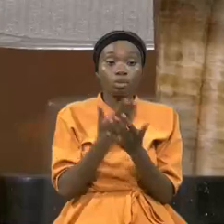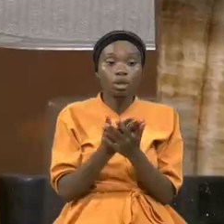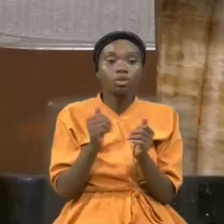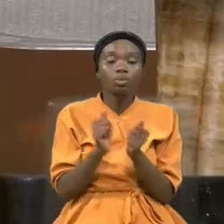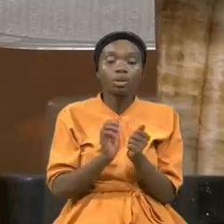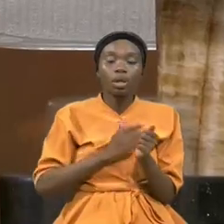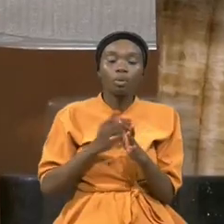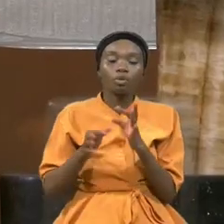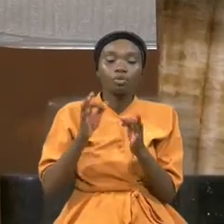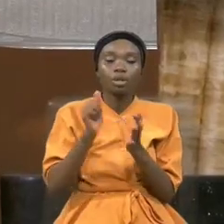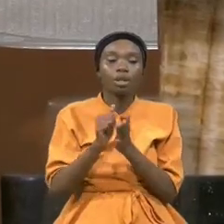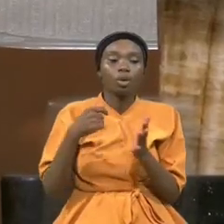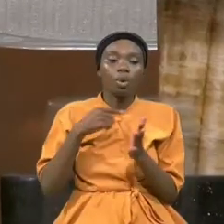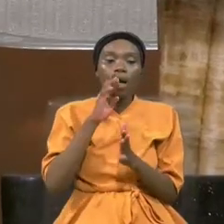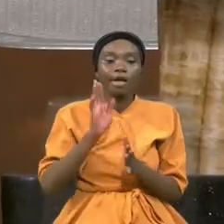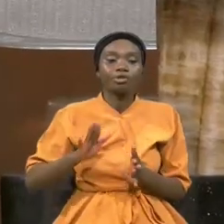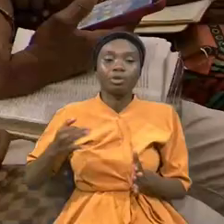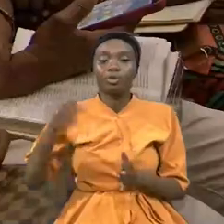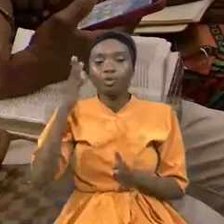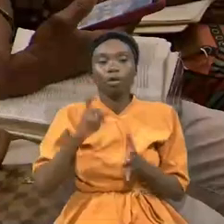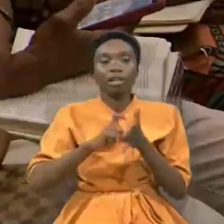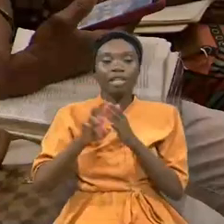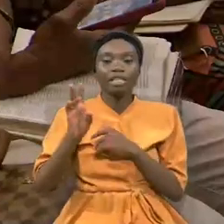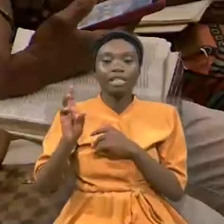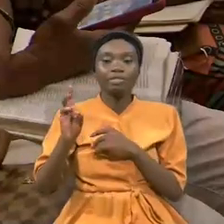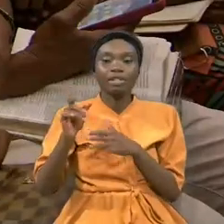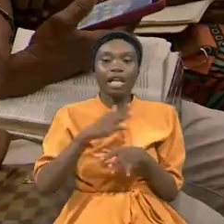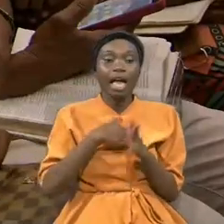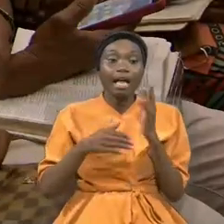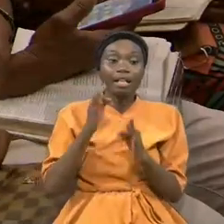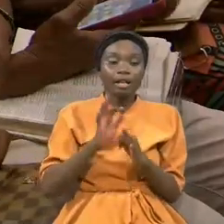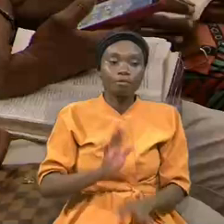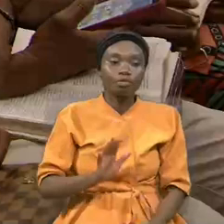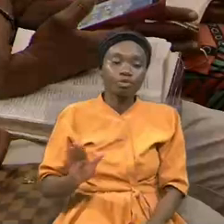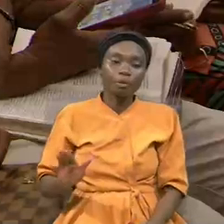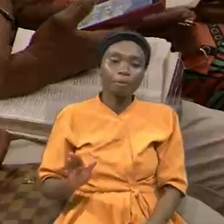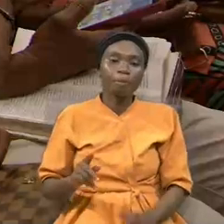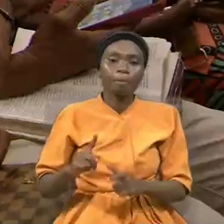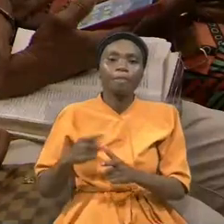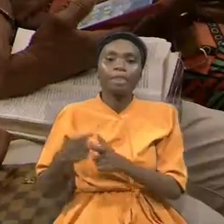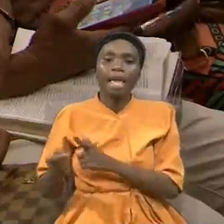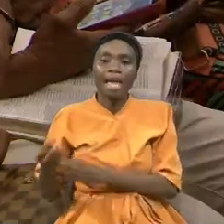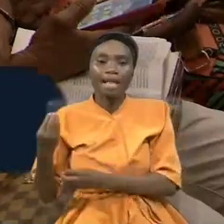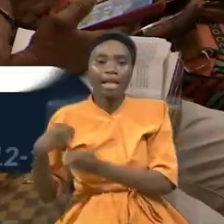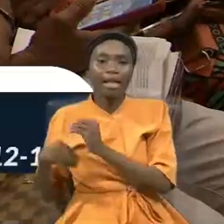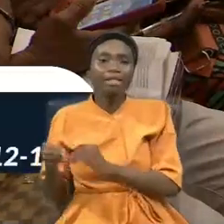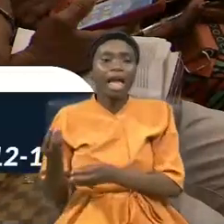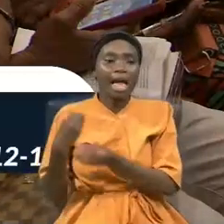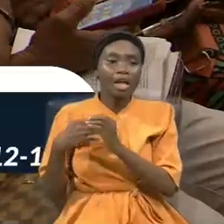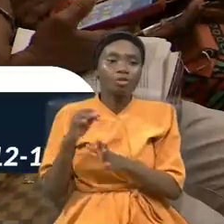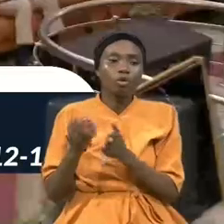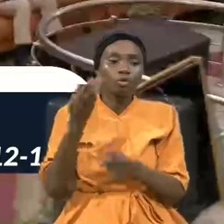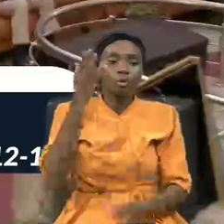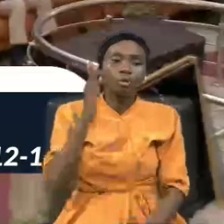de Dieu. » 17. 17 dit « Or, si nous sommes enfants, nous sommes aussi